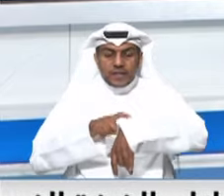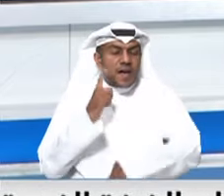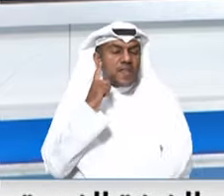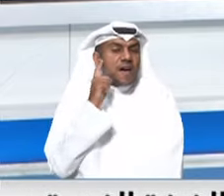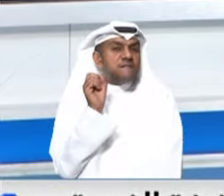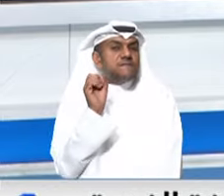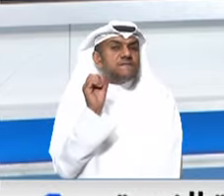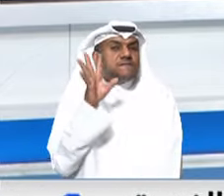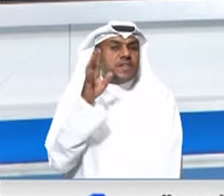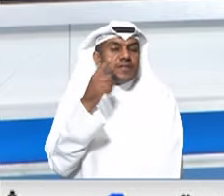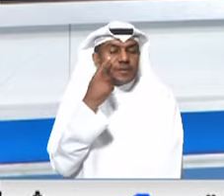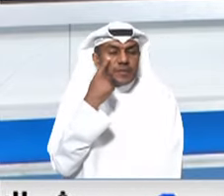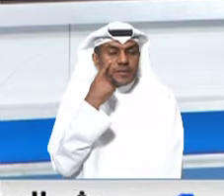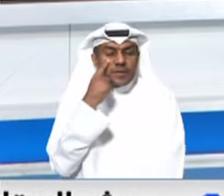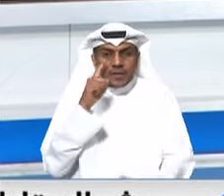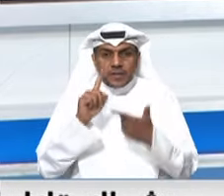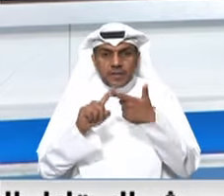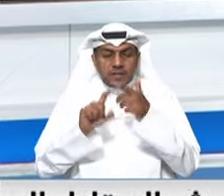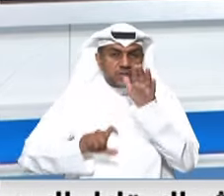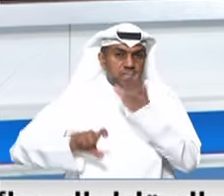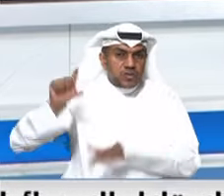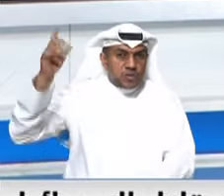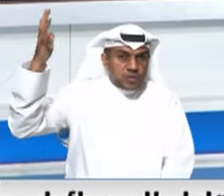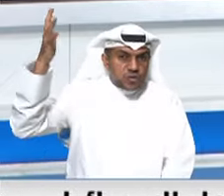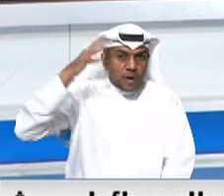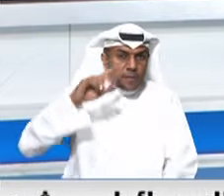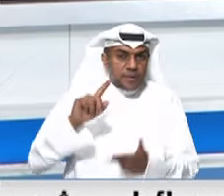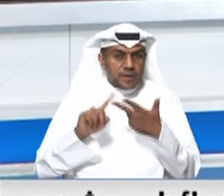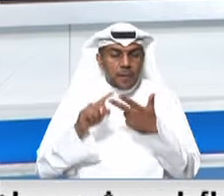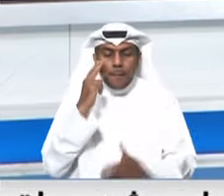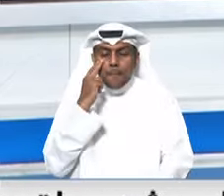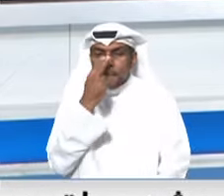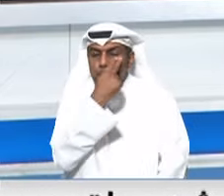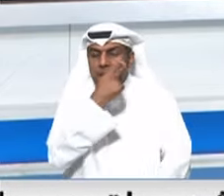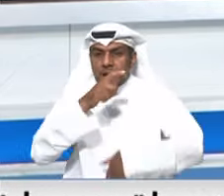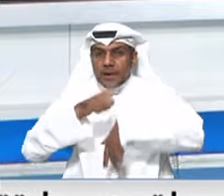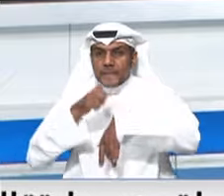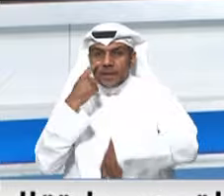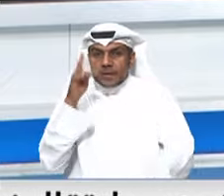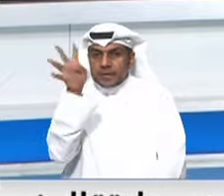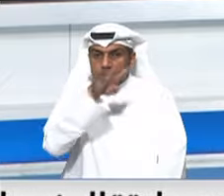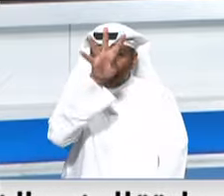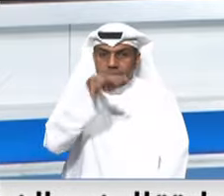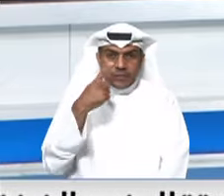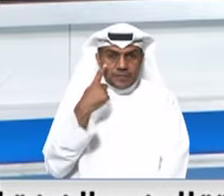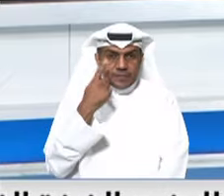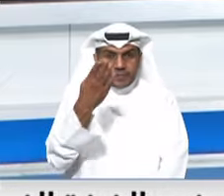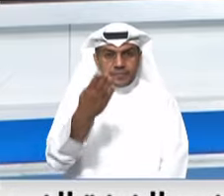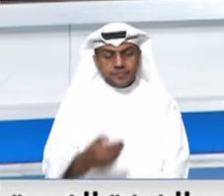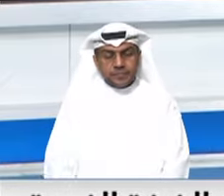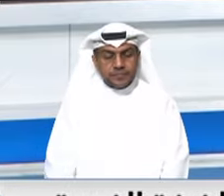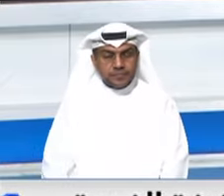الساعه 3 و16 دقيقه شروق الشمس الساعه 4 و49 والمغرب الساعه 6 و42